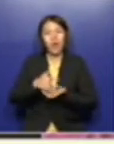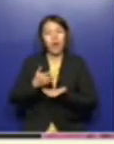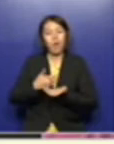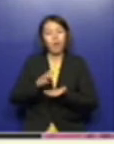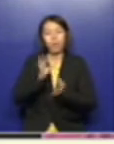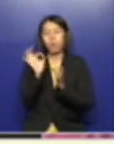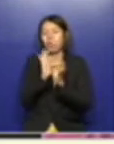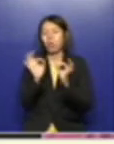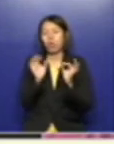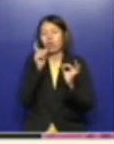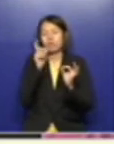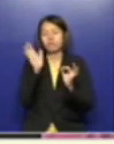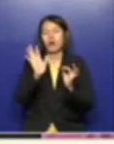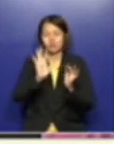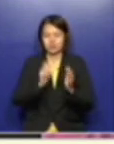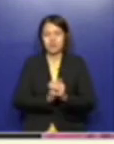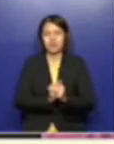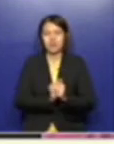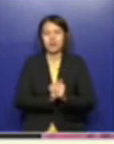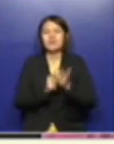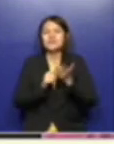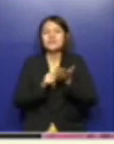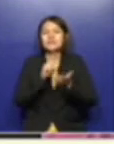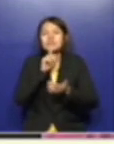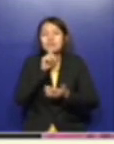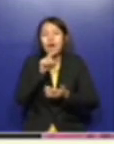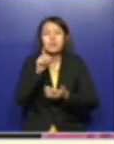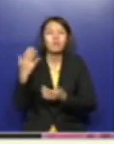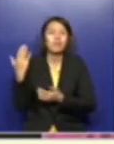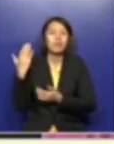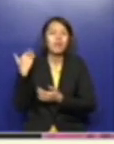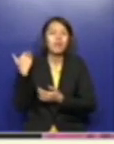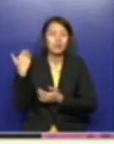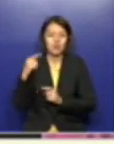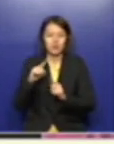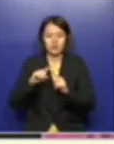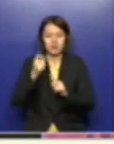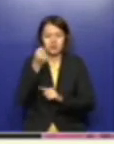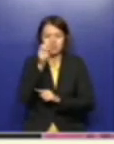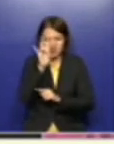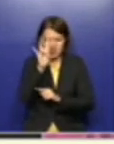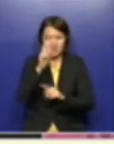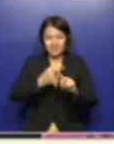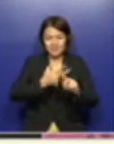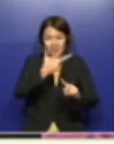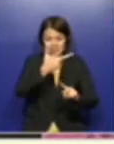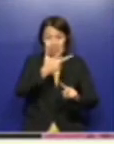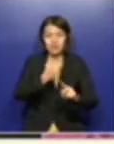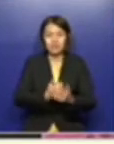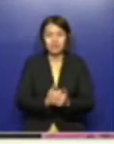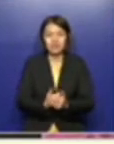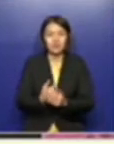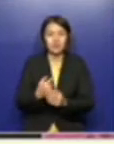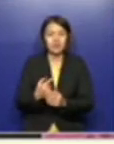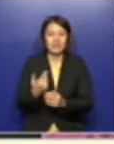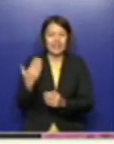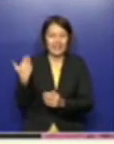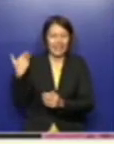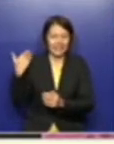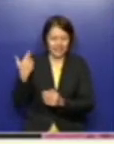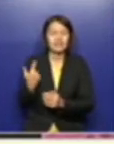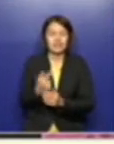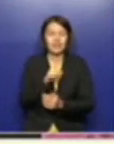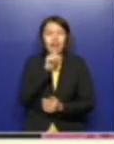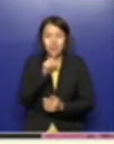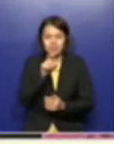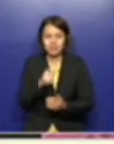แต่เพียงว่าเนื่องจากกระทู้นี้ผมยื่นถามตั้งแต่วันที่17มีนาคมเดือนที่ผ่านมา